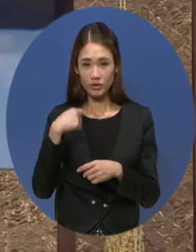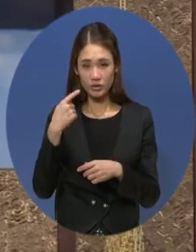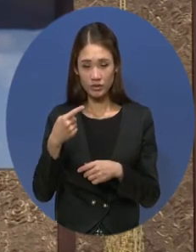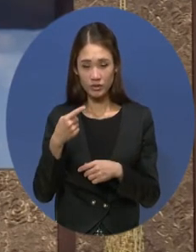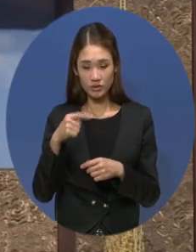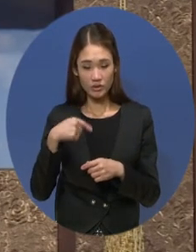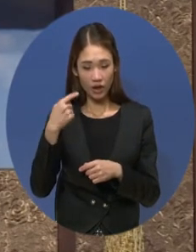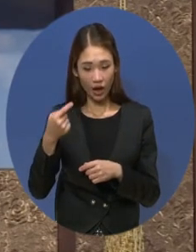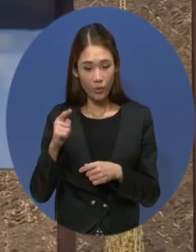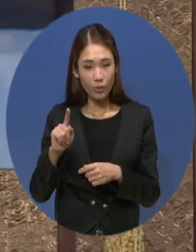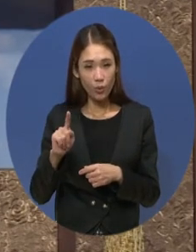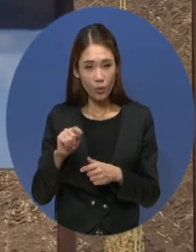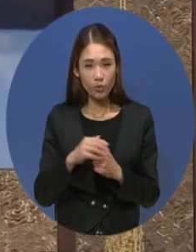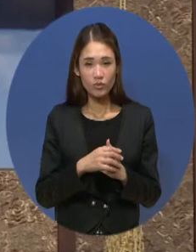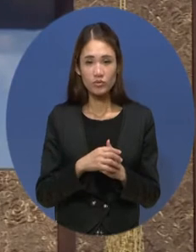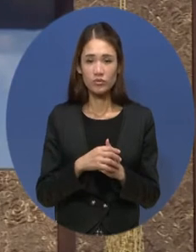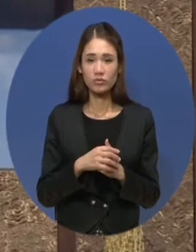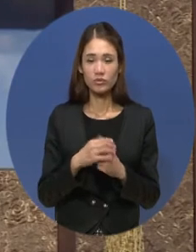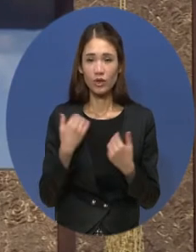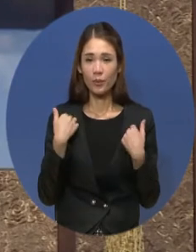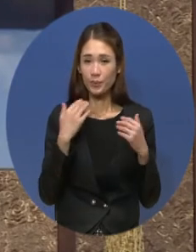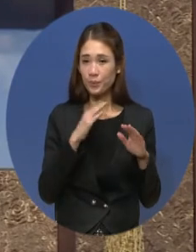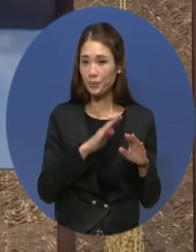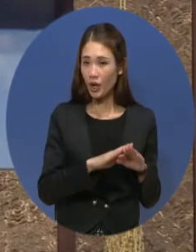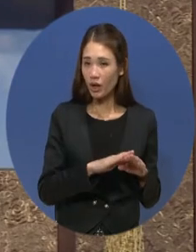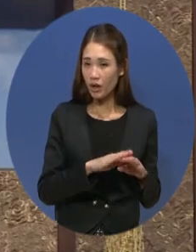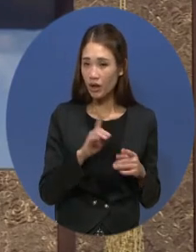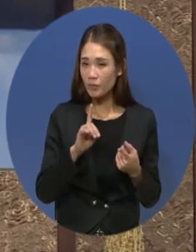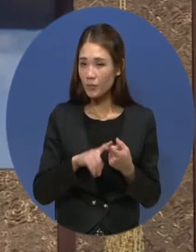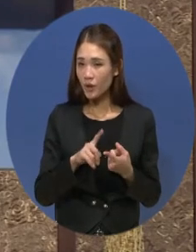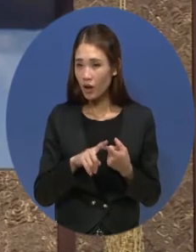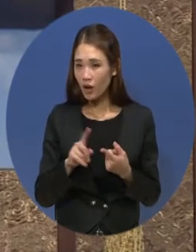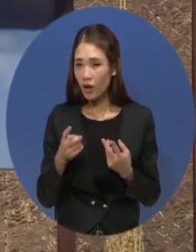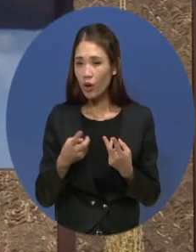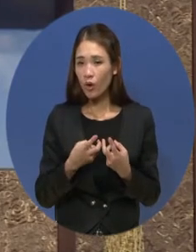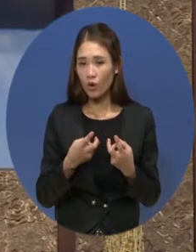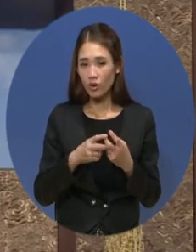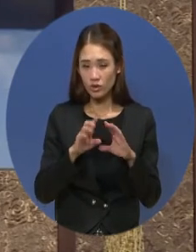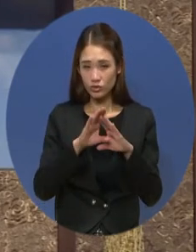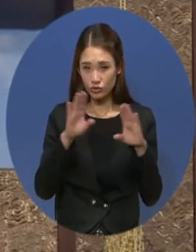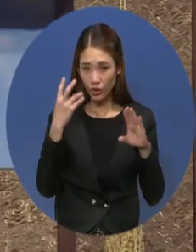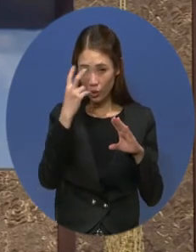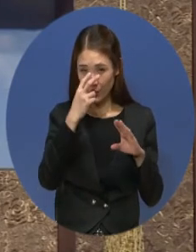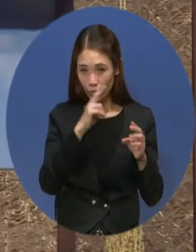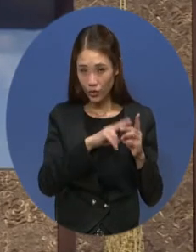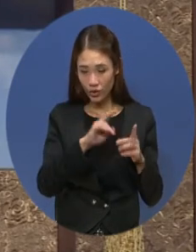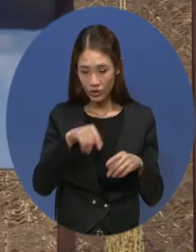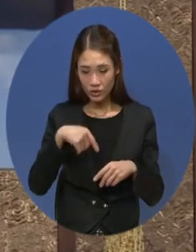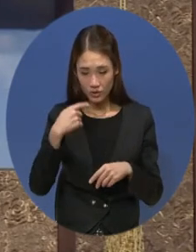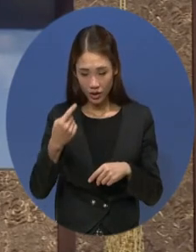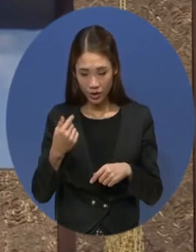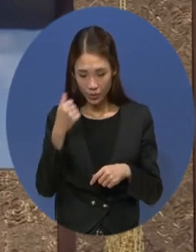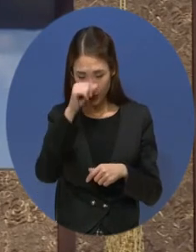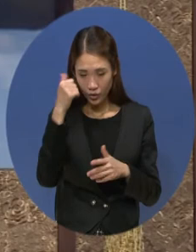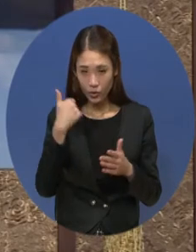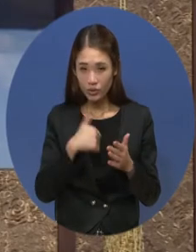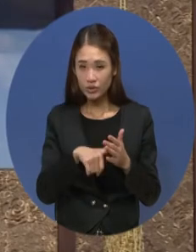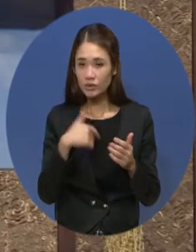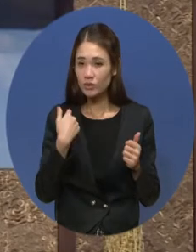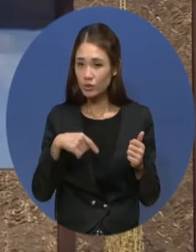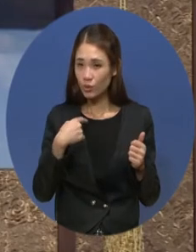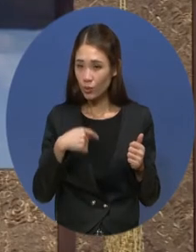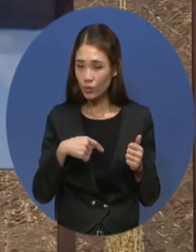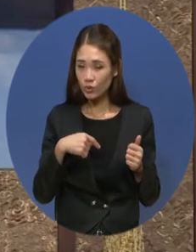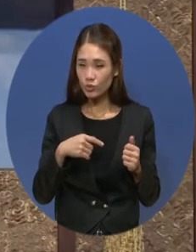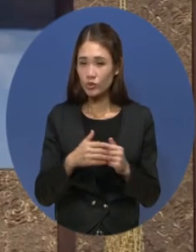모델은 뭐냐 그렇죠 그대로 그리고 또 방치 할 거냐 그럼 5주가 뭐 센 타 다음 모델이 평생 교육 센터 라고 할 수가 있는데